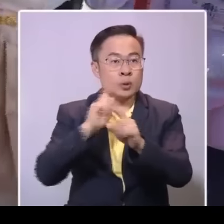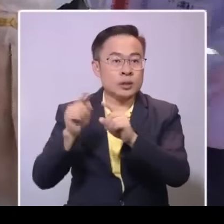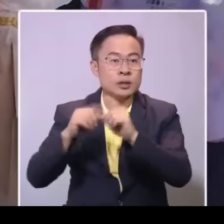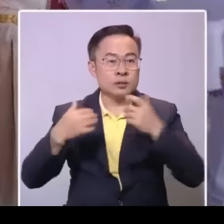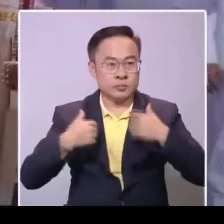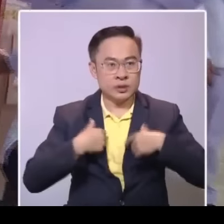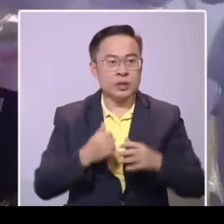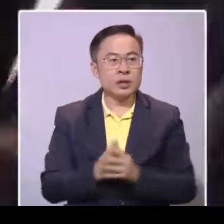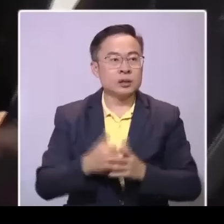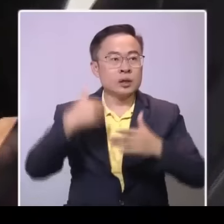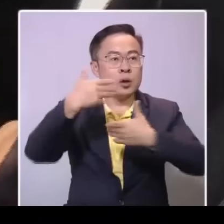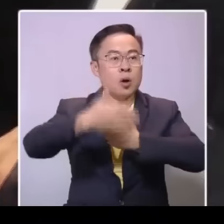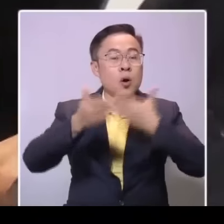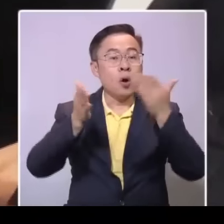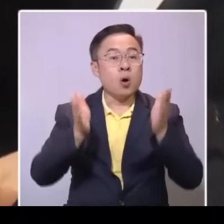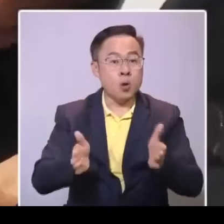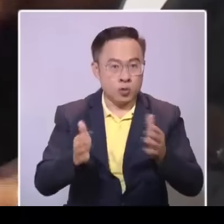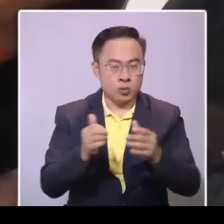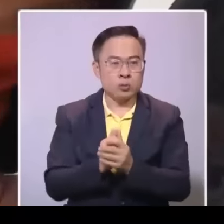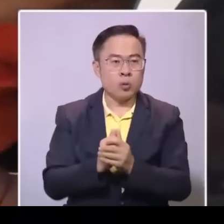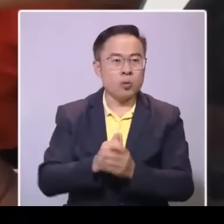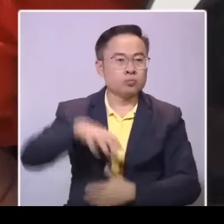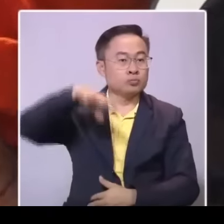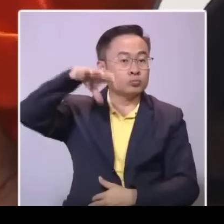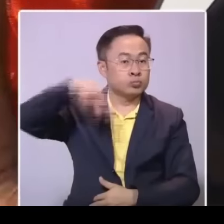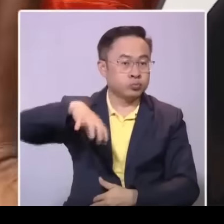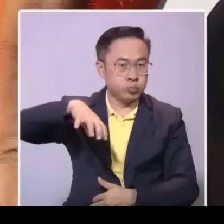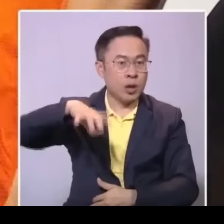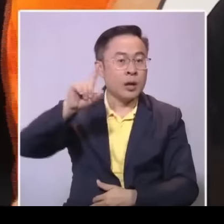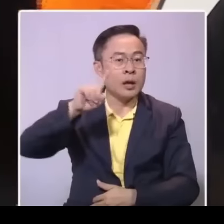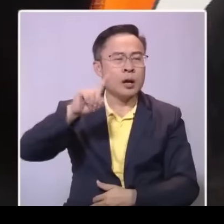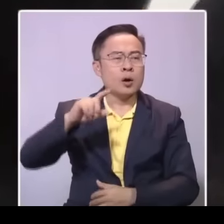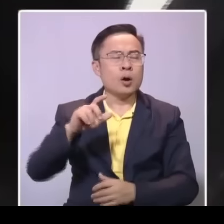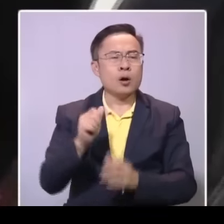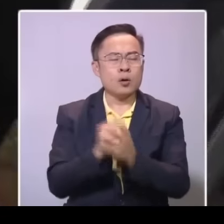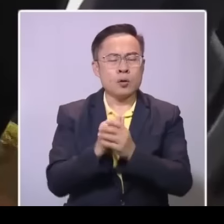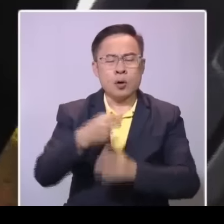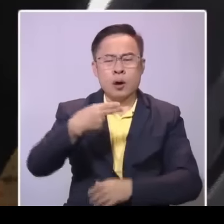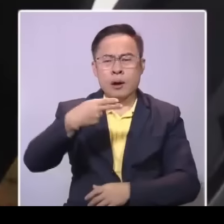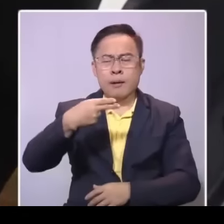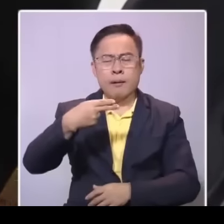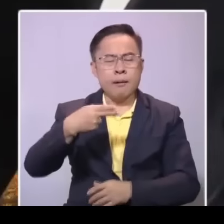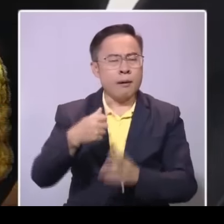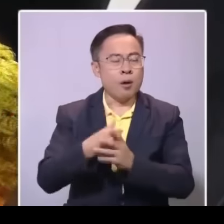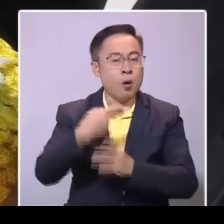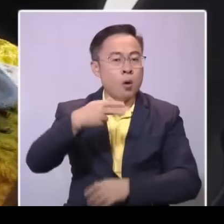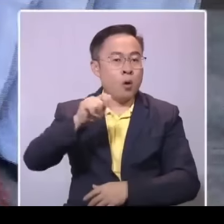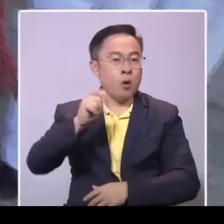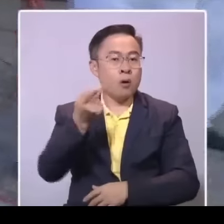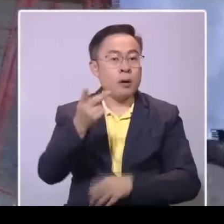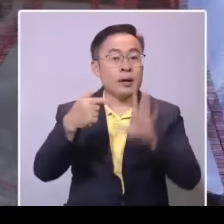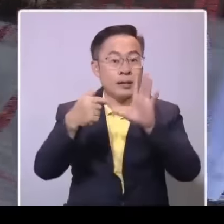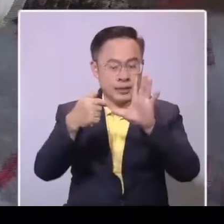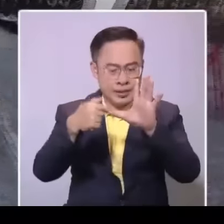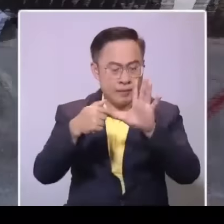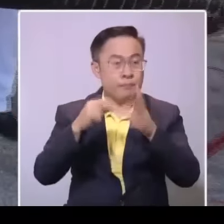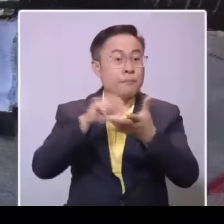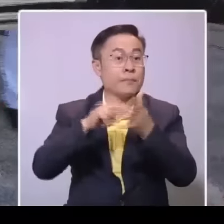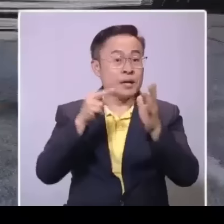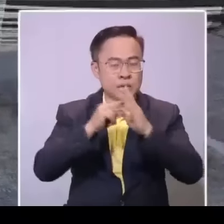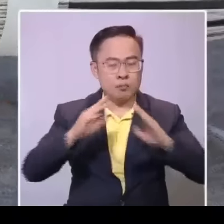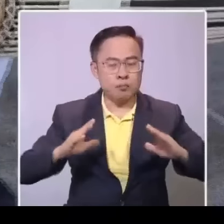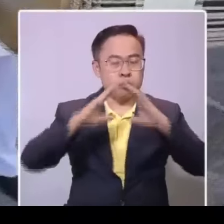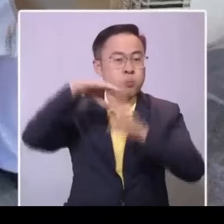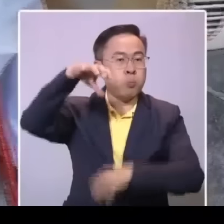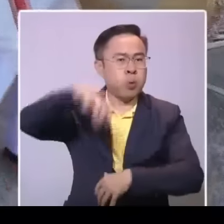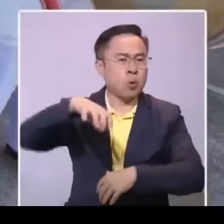ณห้องมั่นคงหอคำหลวงอุทยานหลวงราชพฤกษ์ก่อนที่ในเวลา 17:00นจะมีริ้วขบวนอัญเชิญอย่างยิ่งใหญ่ตระการตาค่ะด้วยการจัด